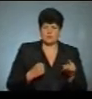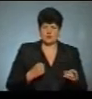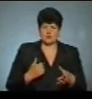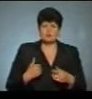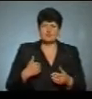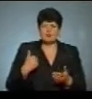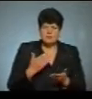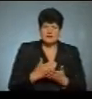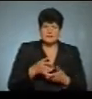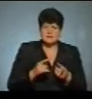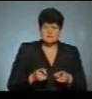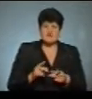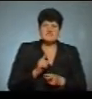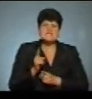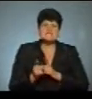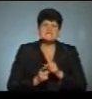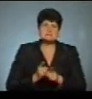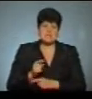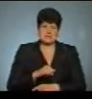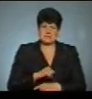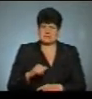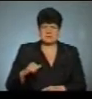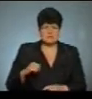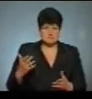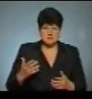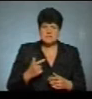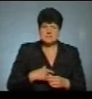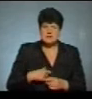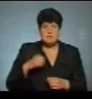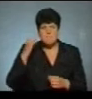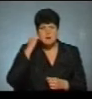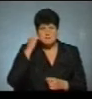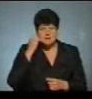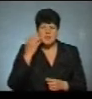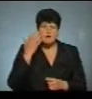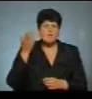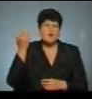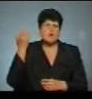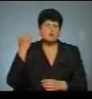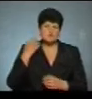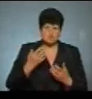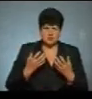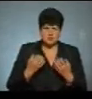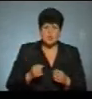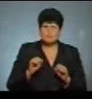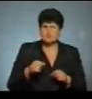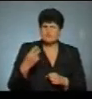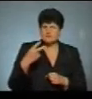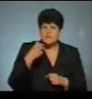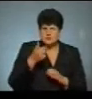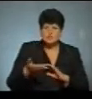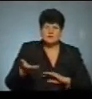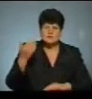ми насправді змінились самі і себе пам'ятаємо колишнього ще, можливо, 20 років